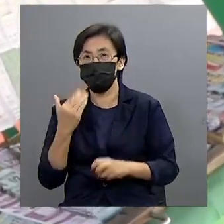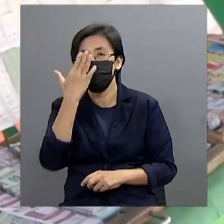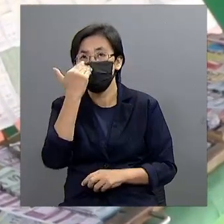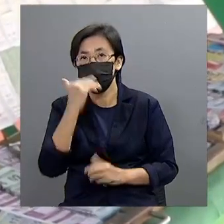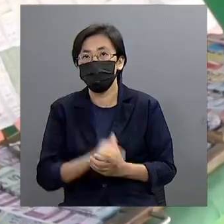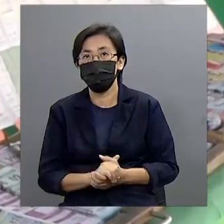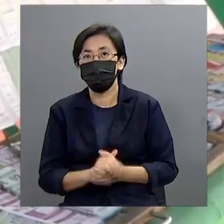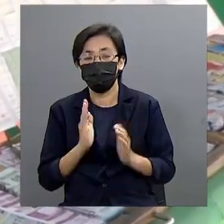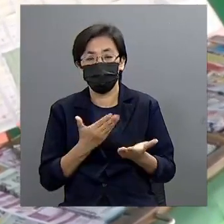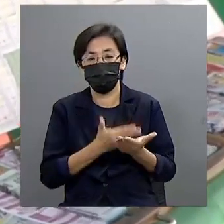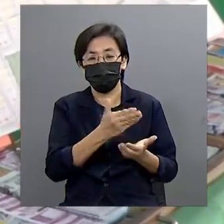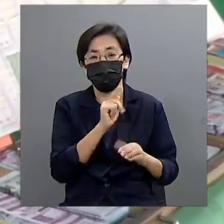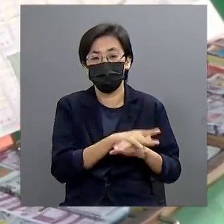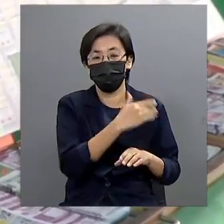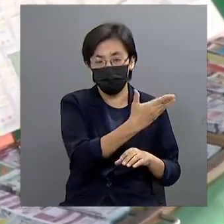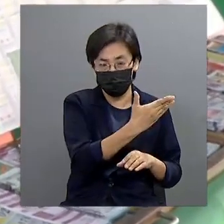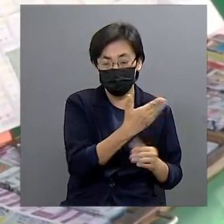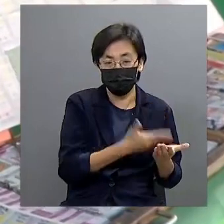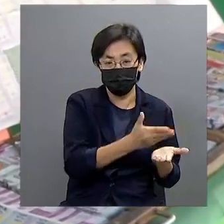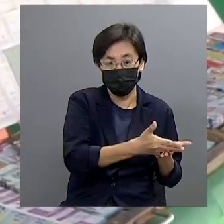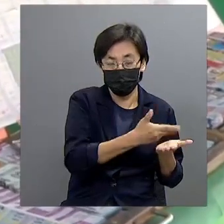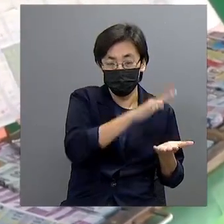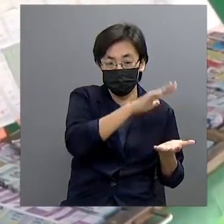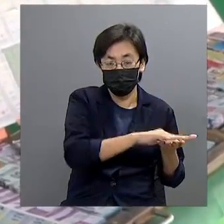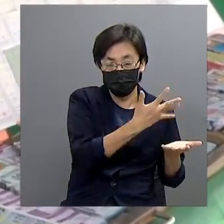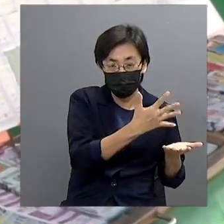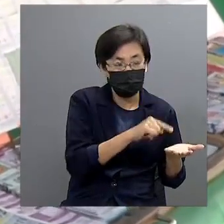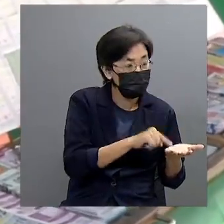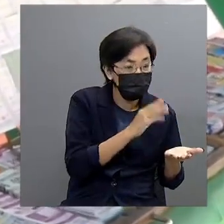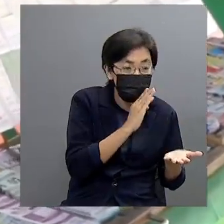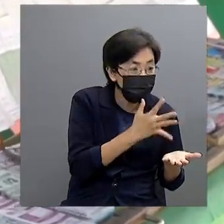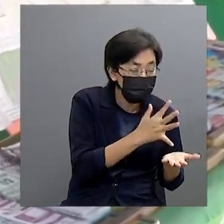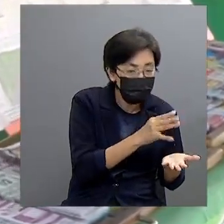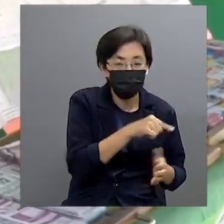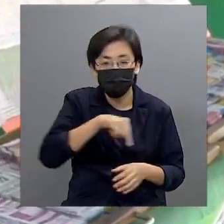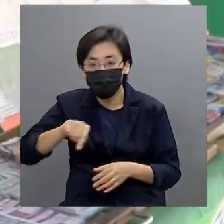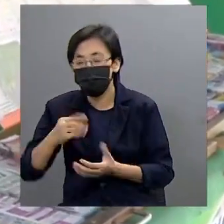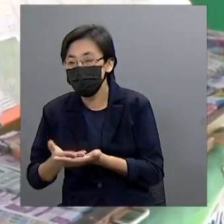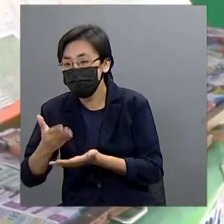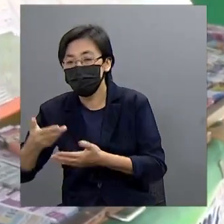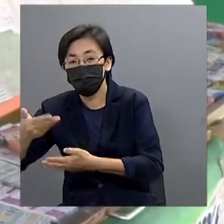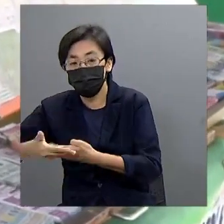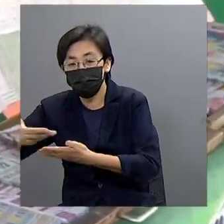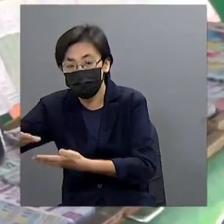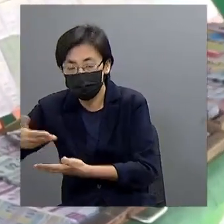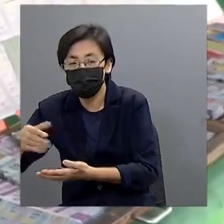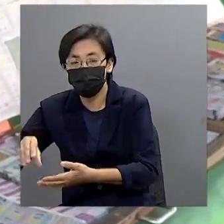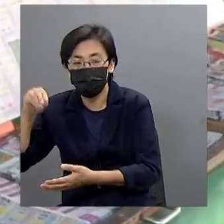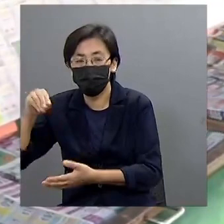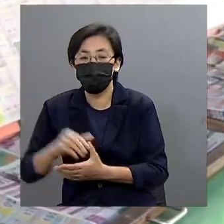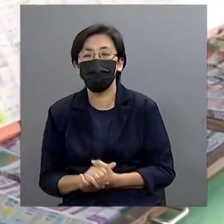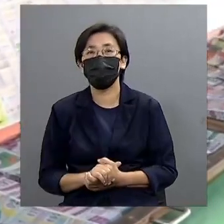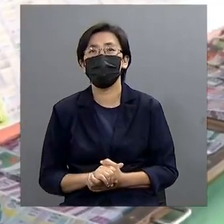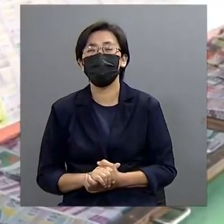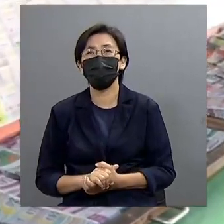ออนไลน์ก่อนนอกจากเลขไหนไม่มีปุ๊บเขาถึงจะมาดึงแผงแต่บางคนเขาก็ไม่เอาแบบทาง